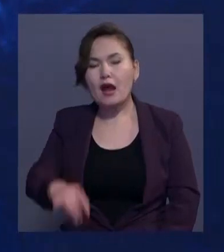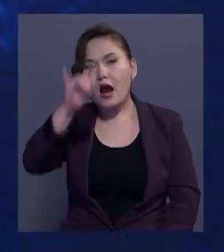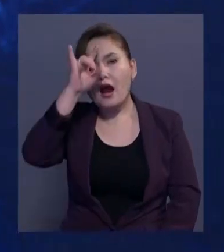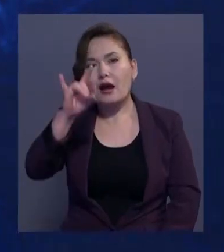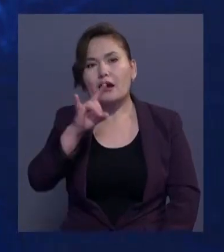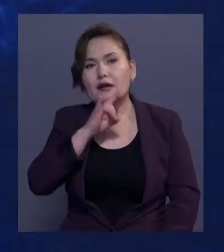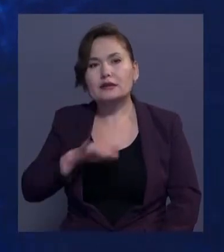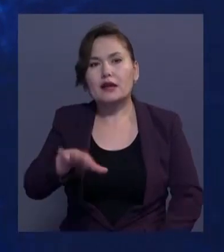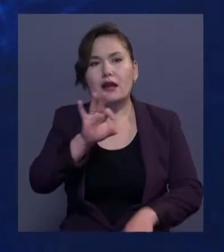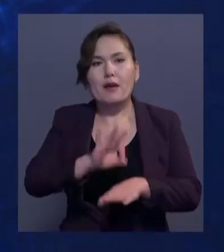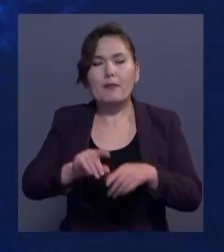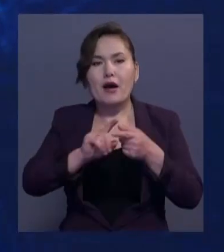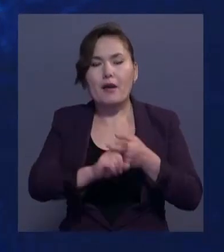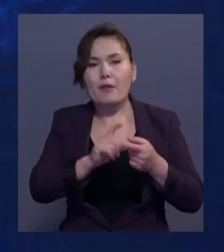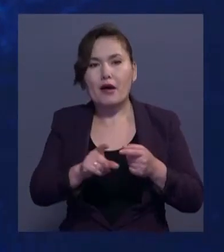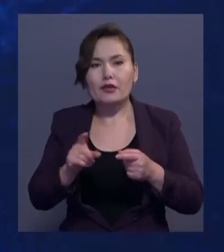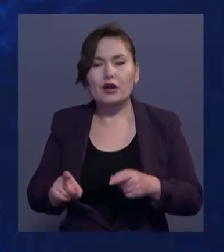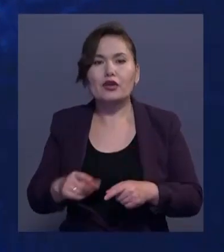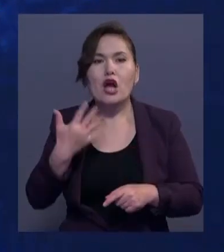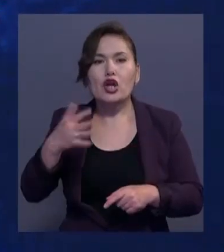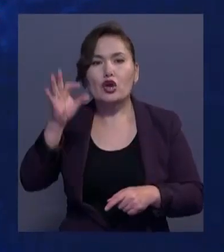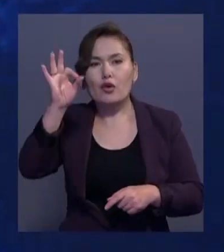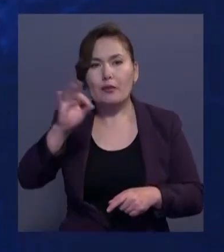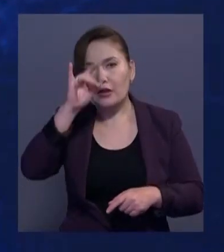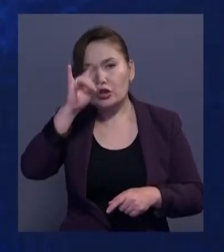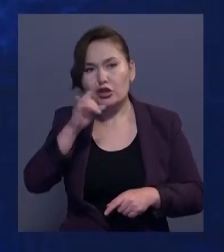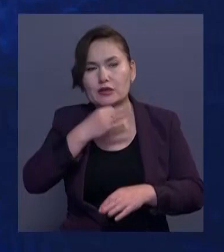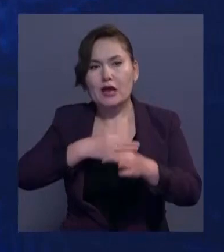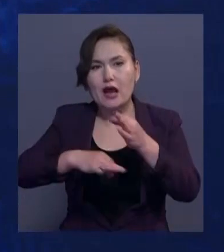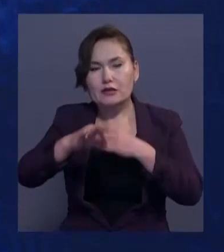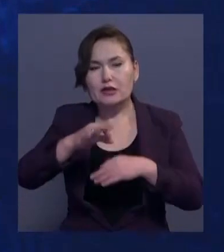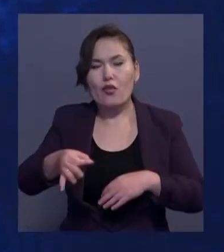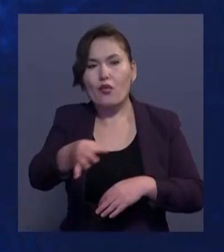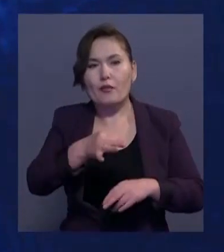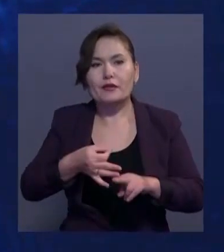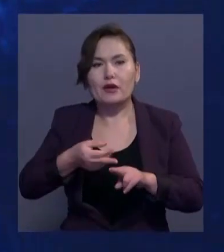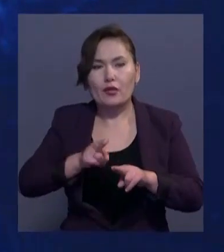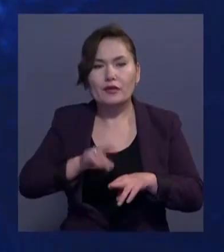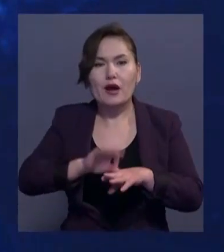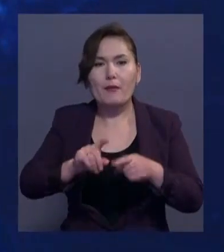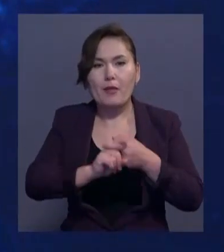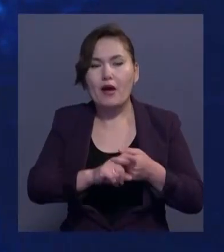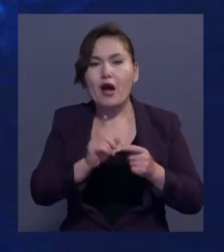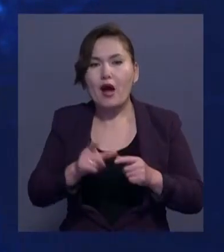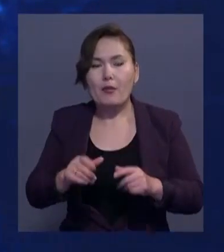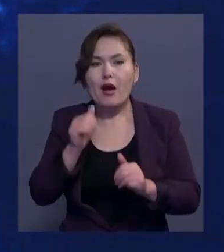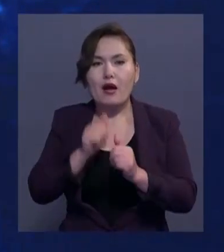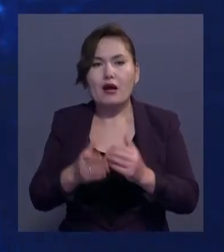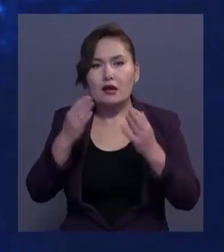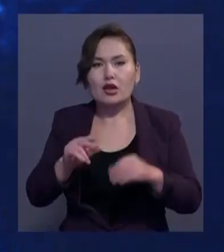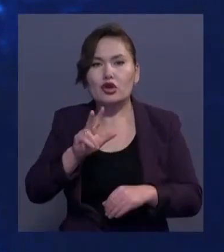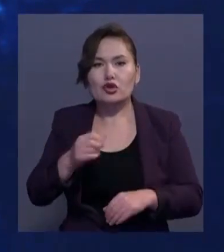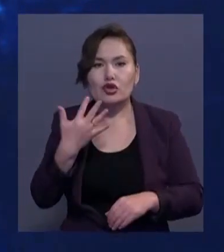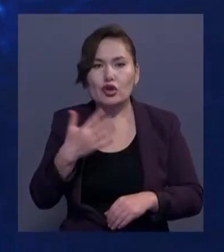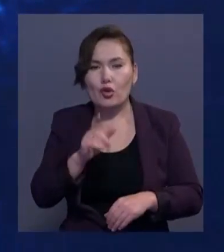Елде вирус жұқтырғандардың тең жартысы Шығыс Қазақстанда. Бұл аймақта сырқатқа шалдыққандар саны күн сайын 350